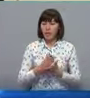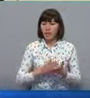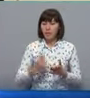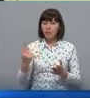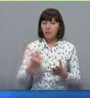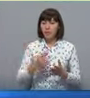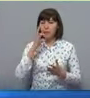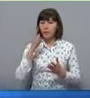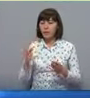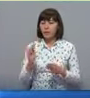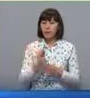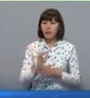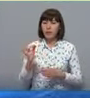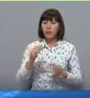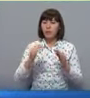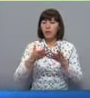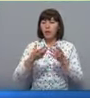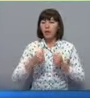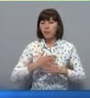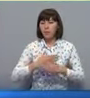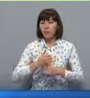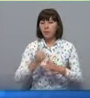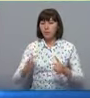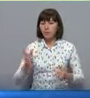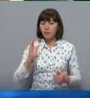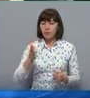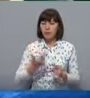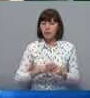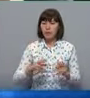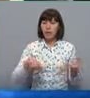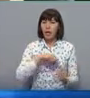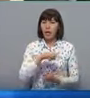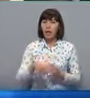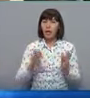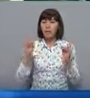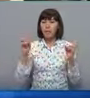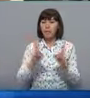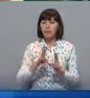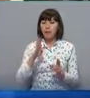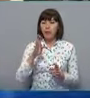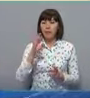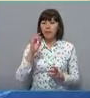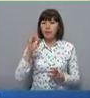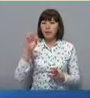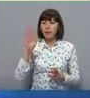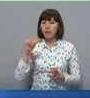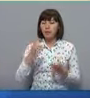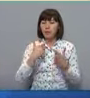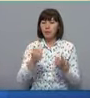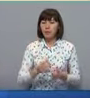алғашқы жарнаның төлеуіне, сондай ақ үй алып беруіне атсалысатын болады. Мұны кәсіпкерлермен арнайы кездескен Гүлшара Наушағызы